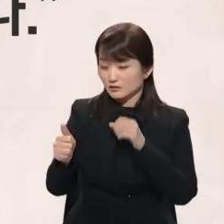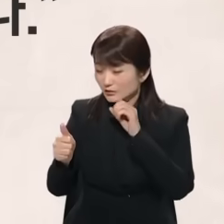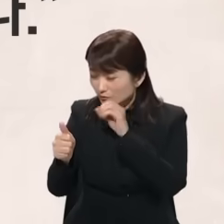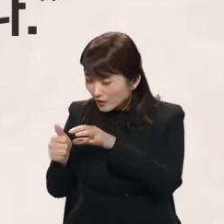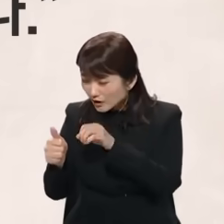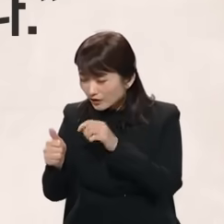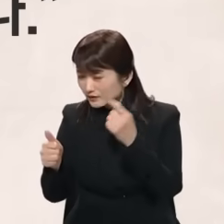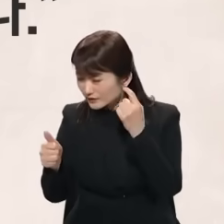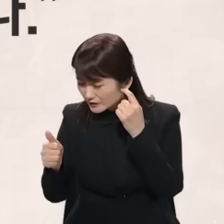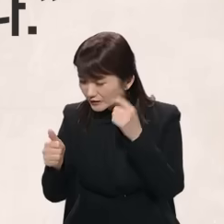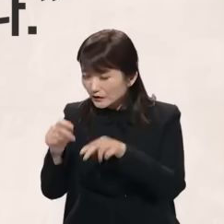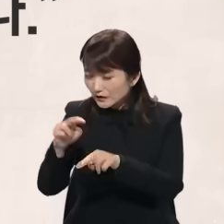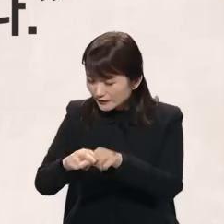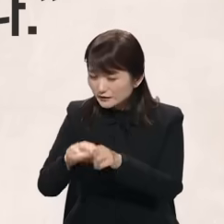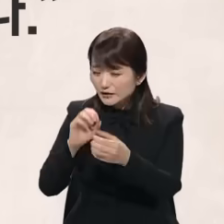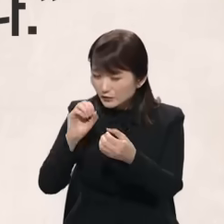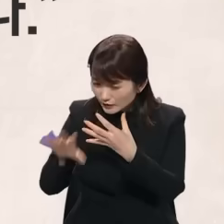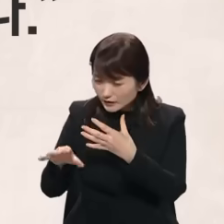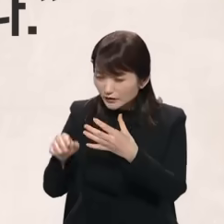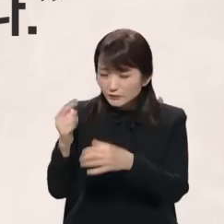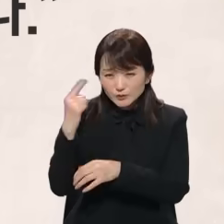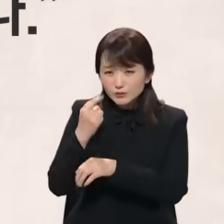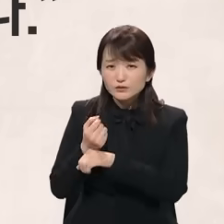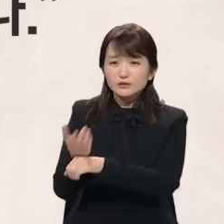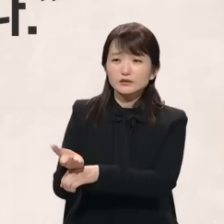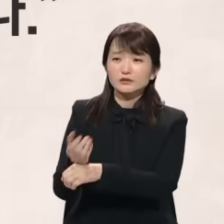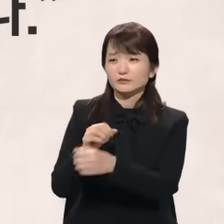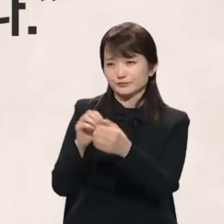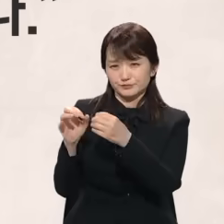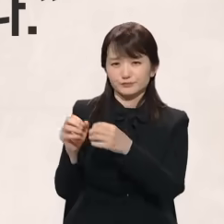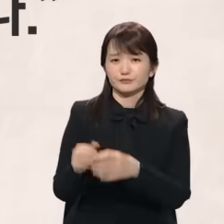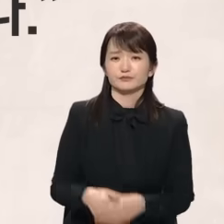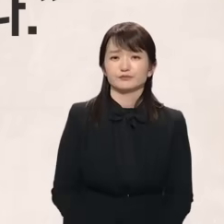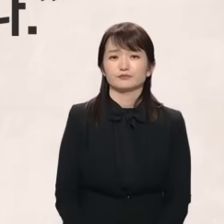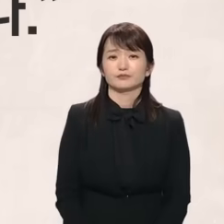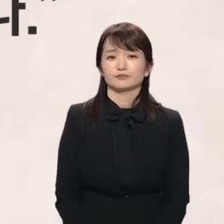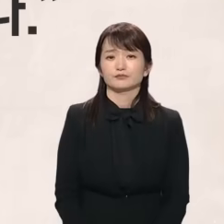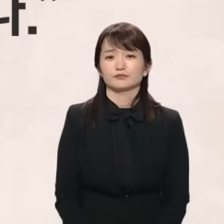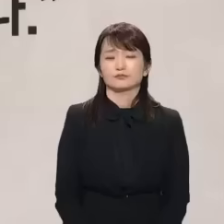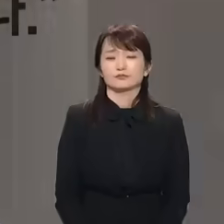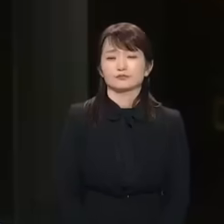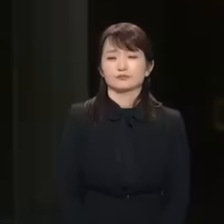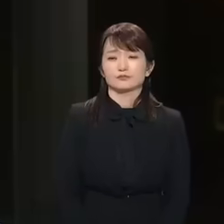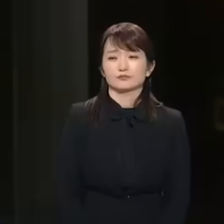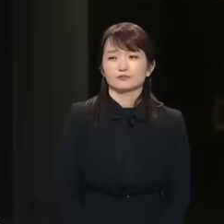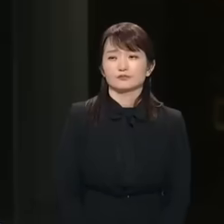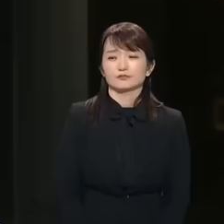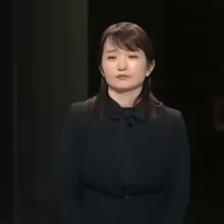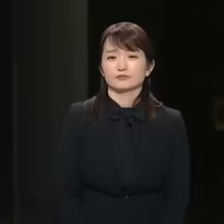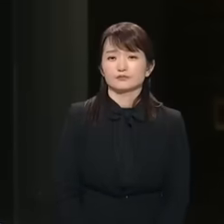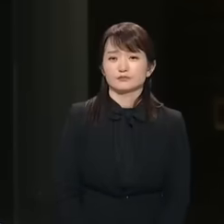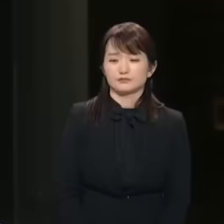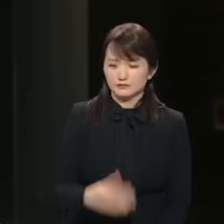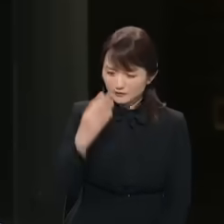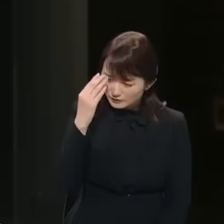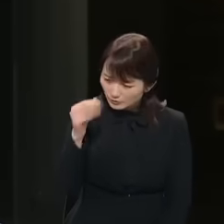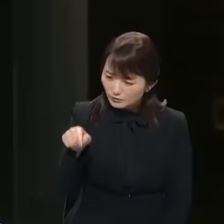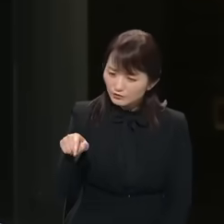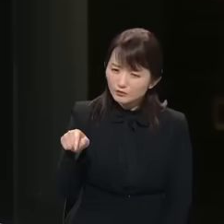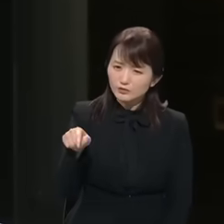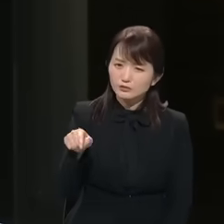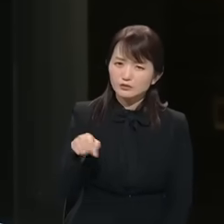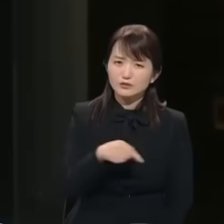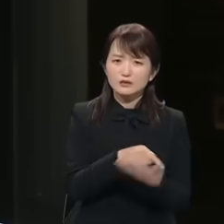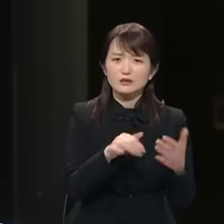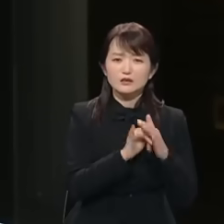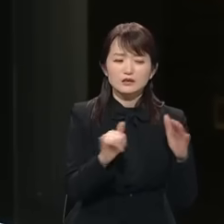앉으세요 또 대답하세요 이렇게 전해 주면서 대화를 했다는 겁니다 자 저런 모습을 봤으니 얼마나이